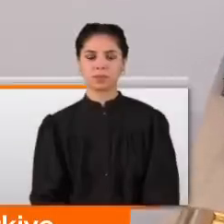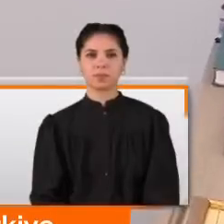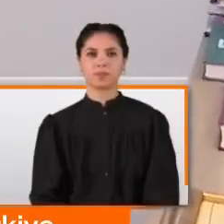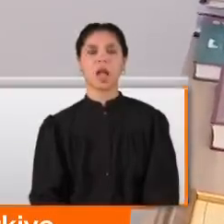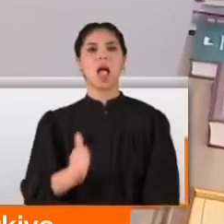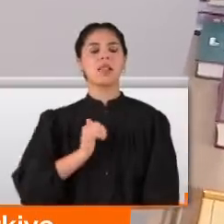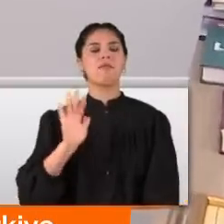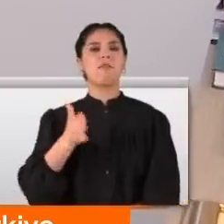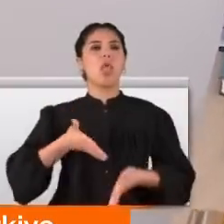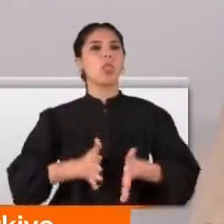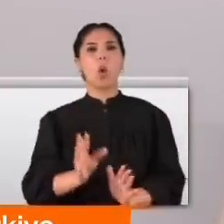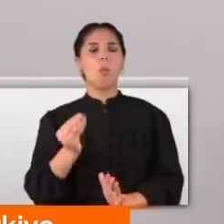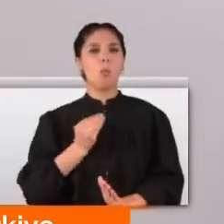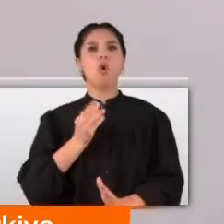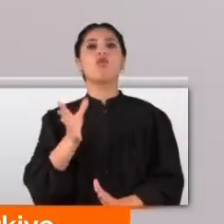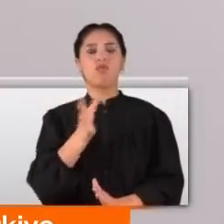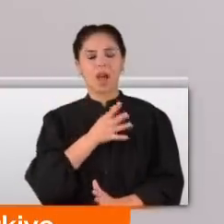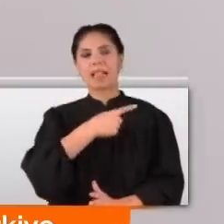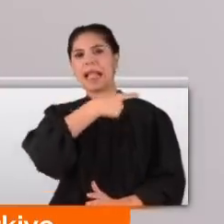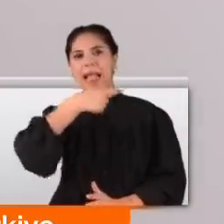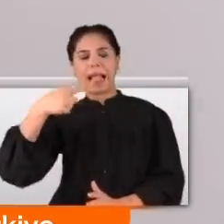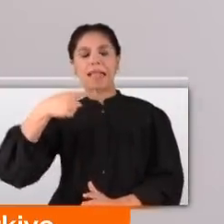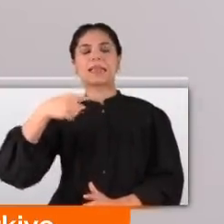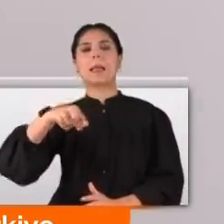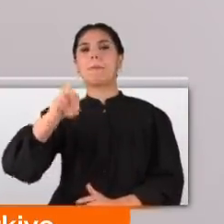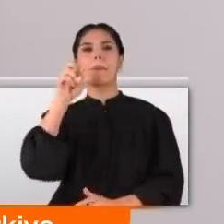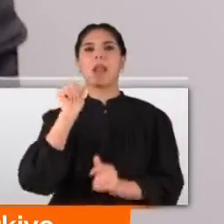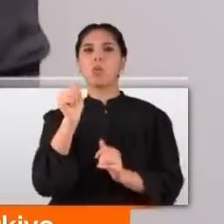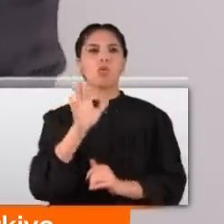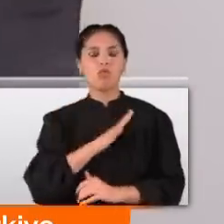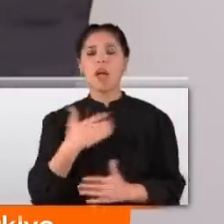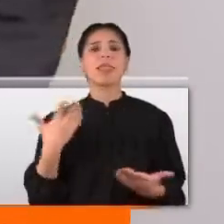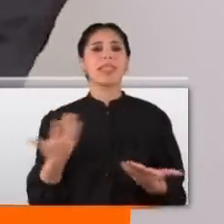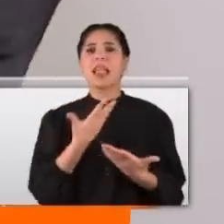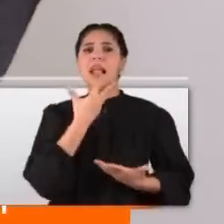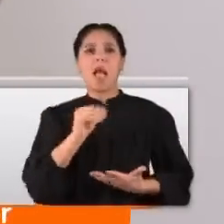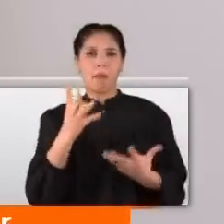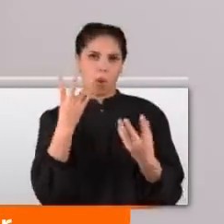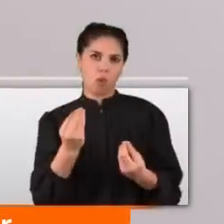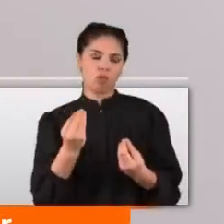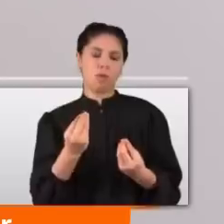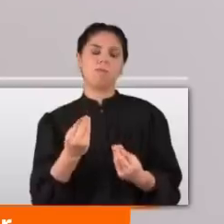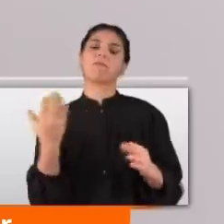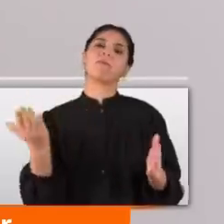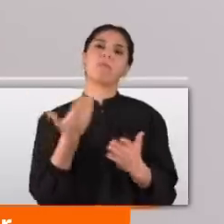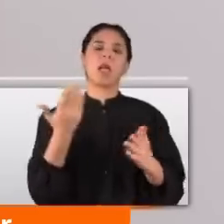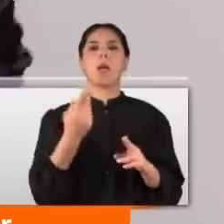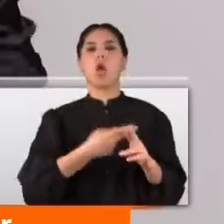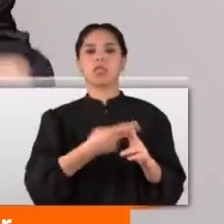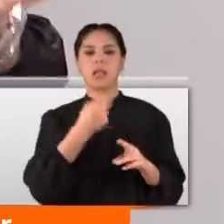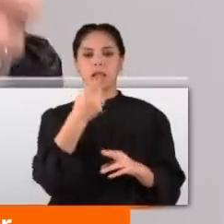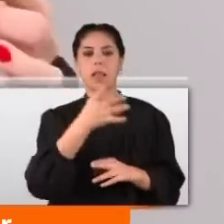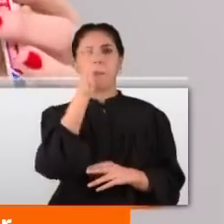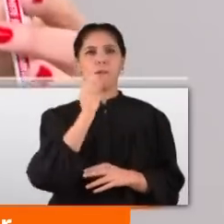Askerlik ya da doğum borçlanmasında eksik prim gününüz var. Nasıl emekli olacaksınız? Farz edelim 500 gün prim eksiğiniz